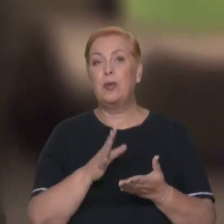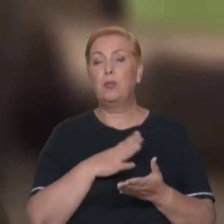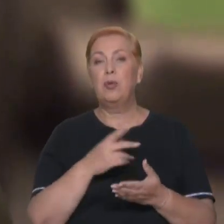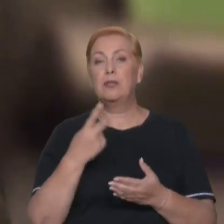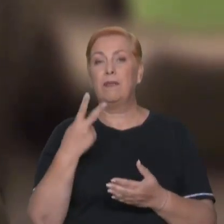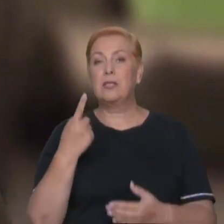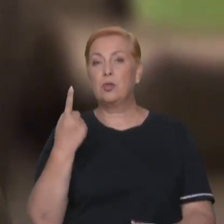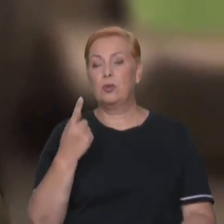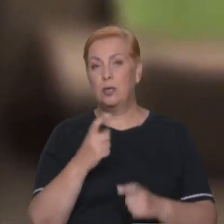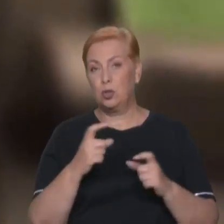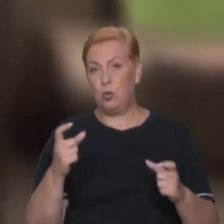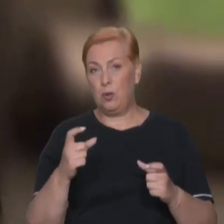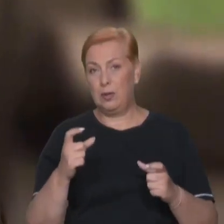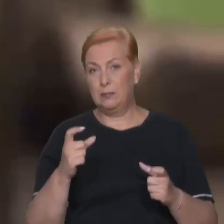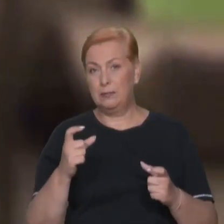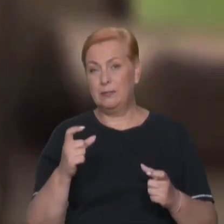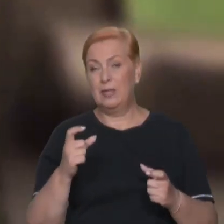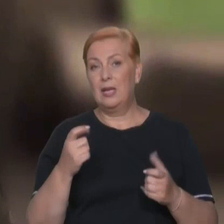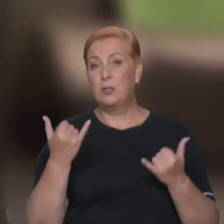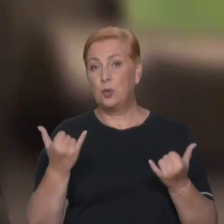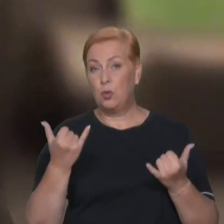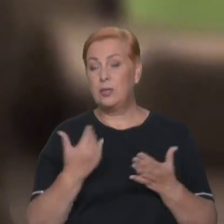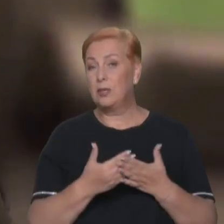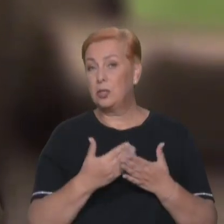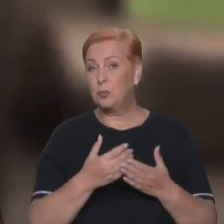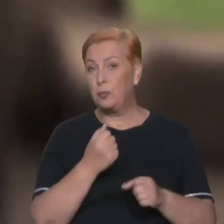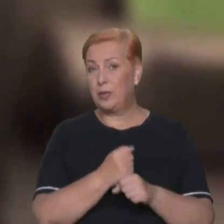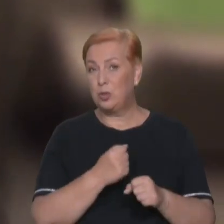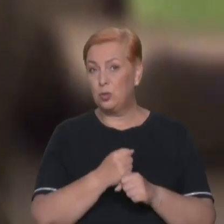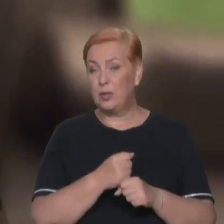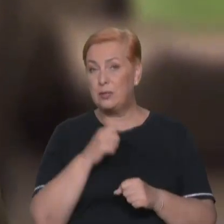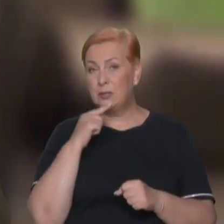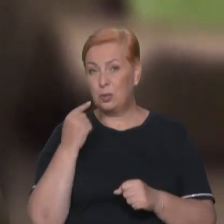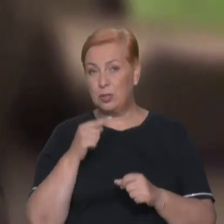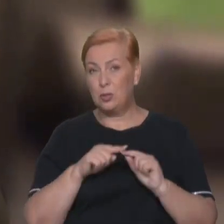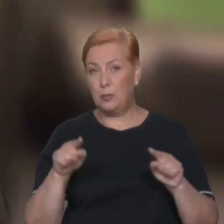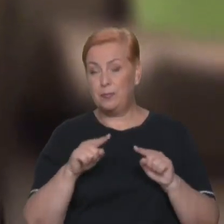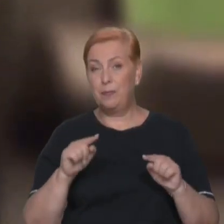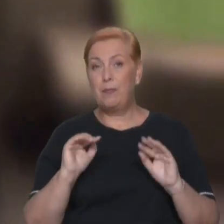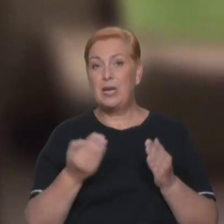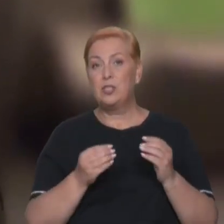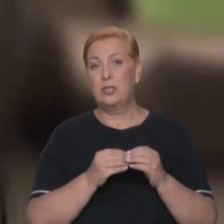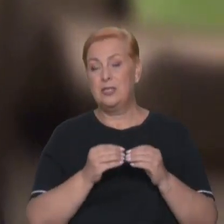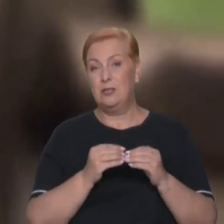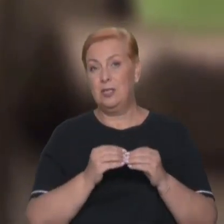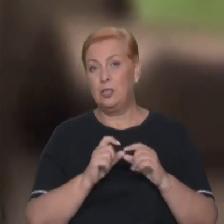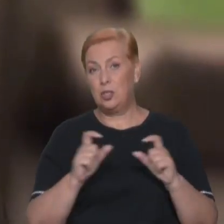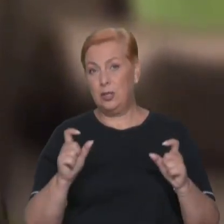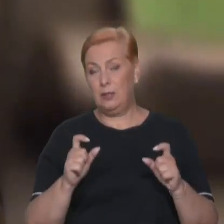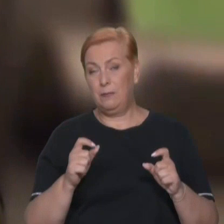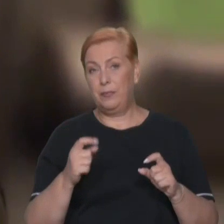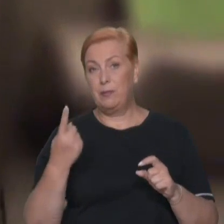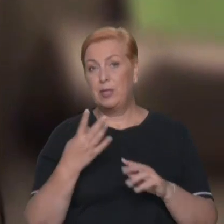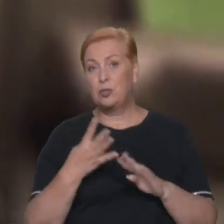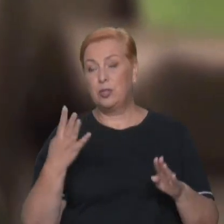сьогодні працює начебто працює з російською пропагандою менше 10 шкіл Чому Тому що в